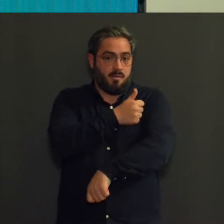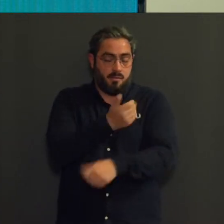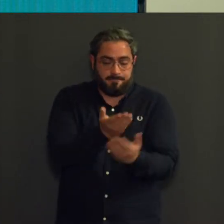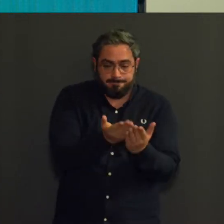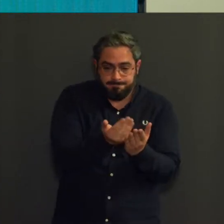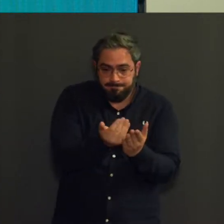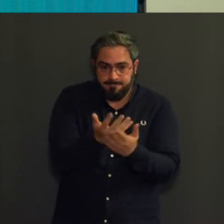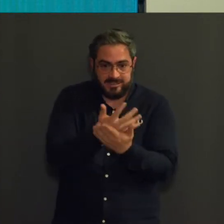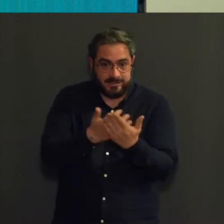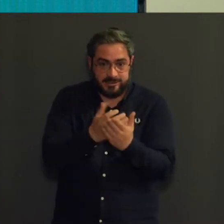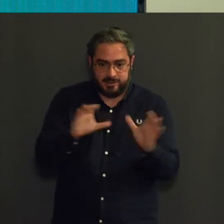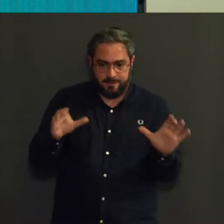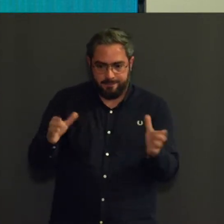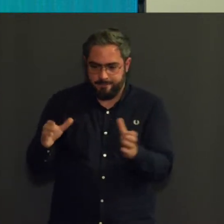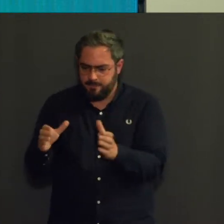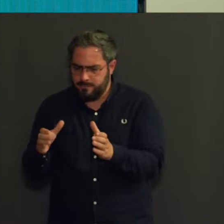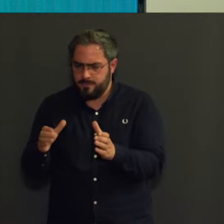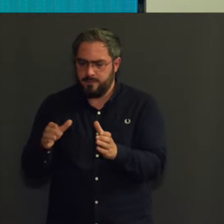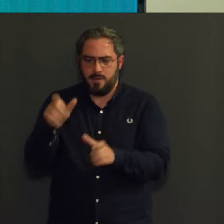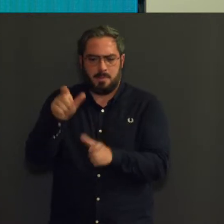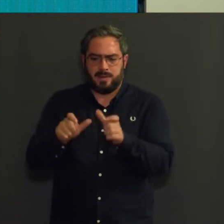donc, qui n'ont pas reçu de vaccin, on a